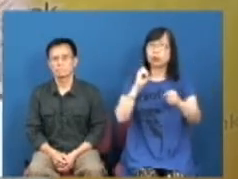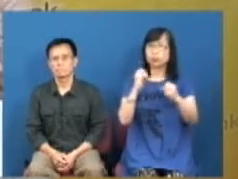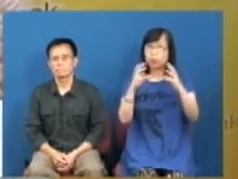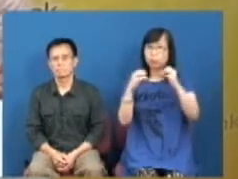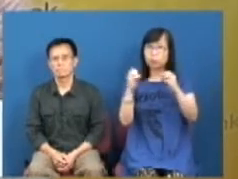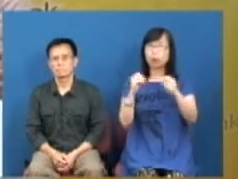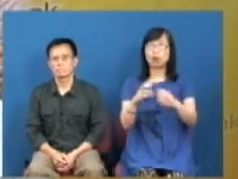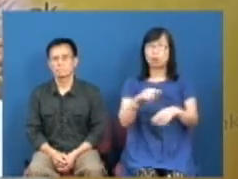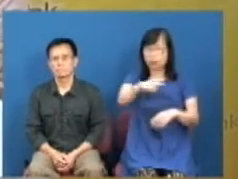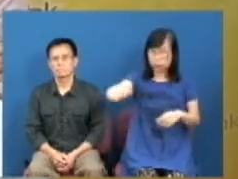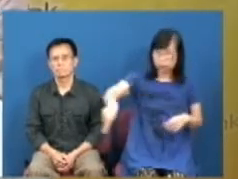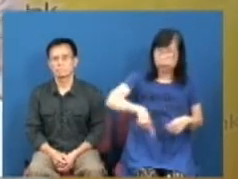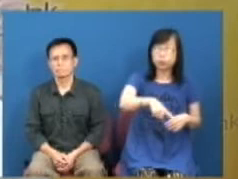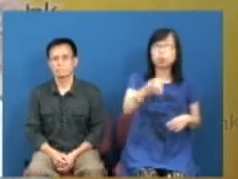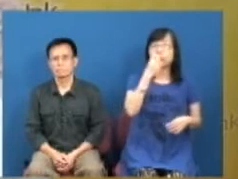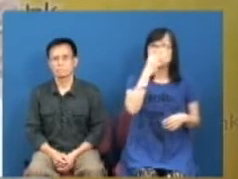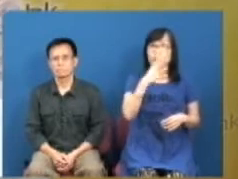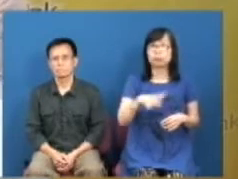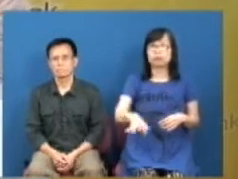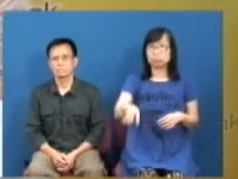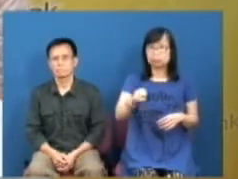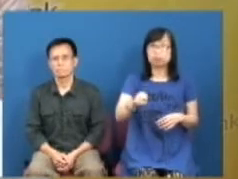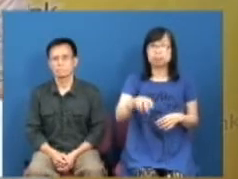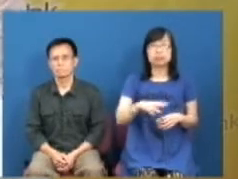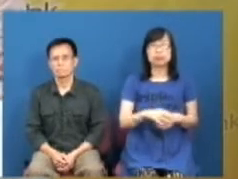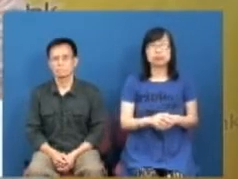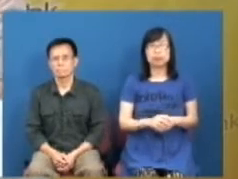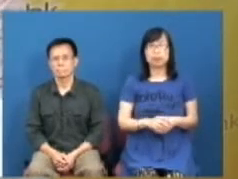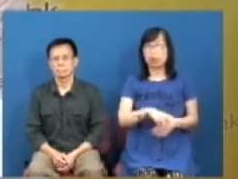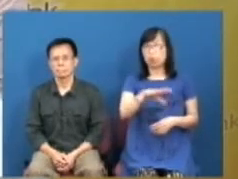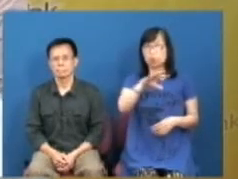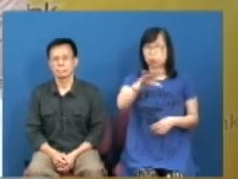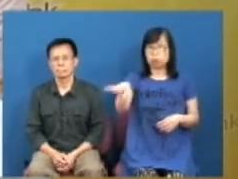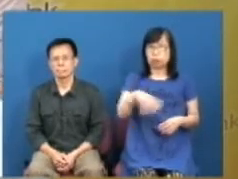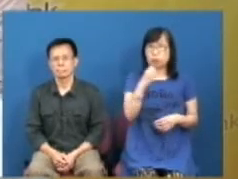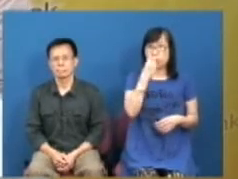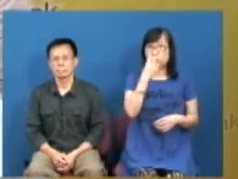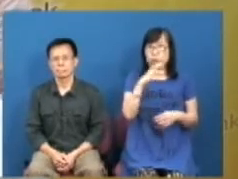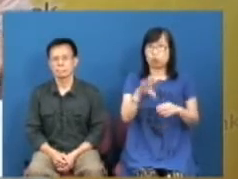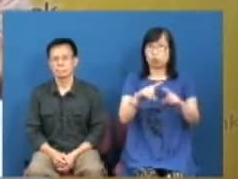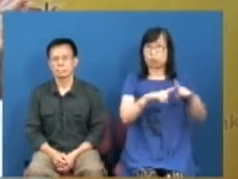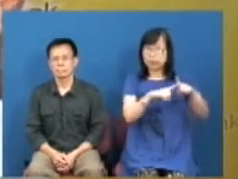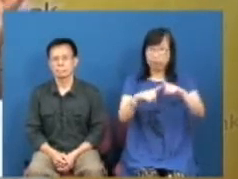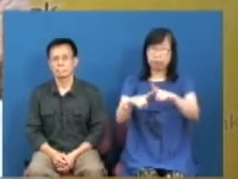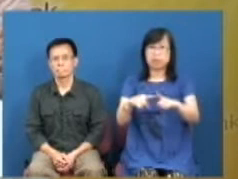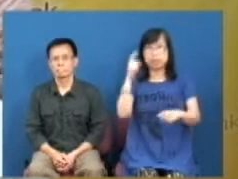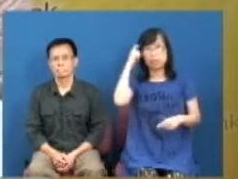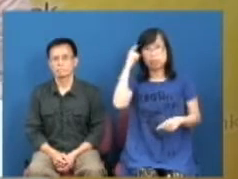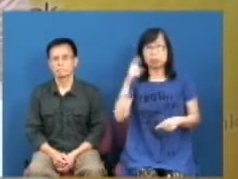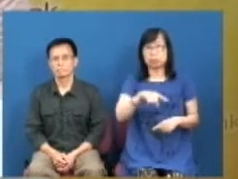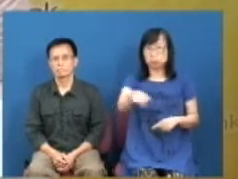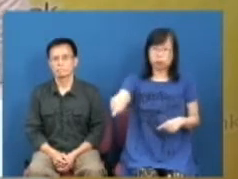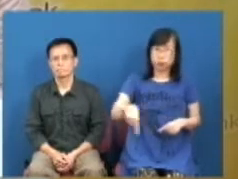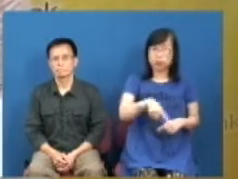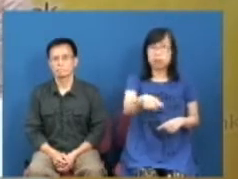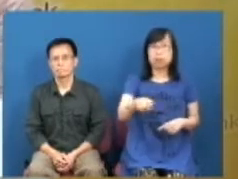於個土地個香港的土地嘅使用。咁當然咧，香港市民都知道，即係土地嗰個使用而家其實